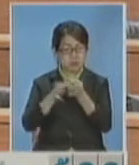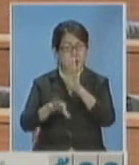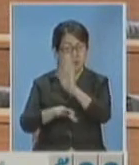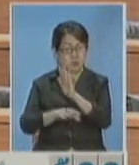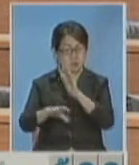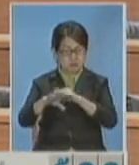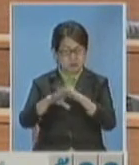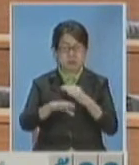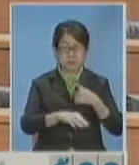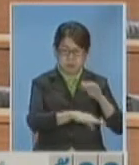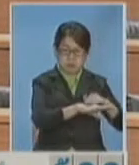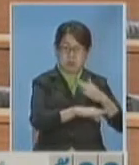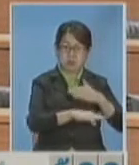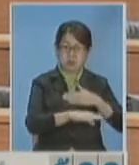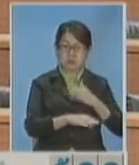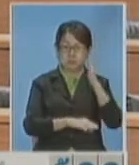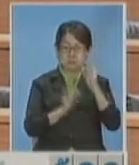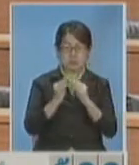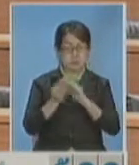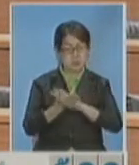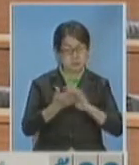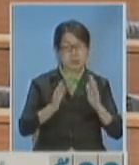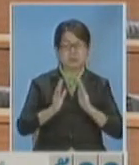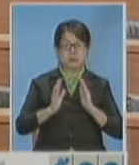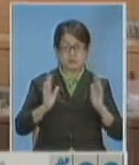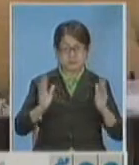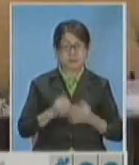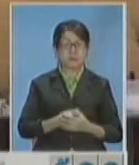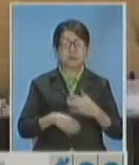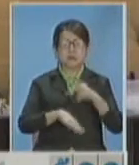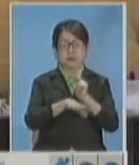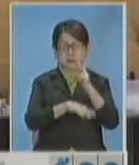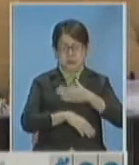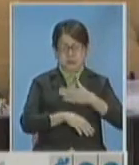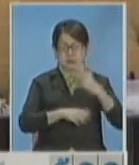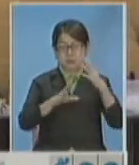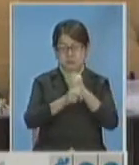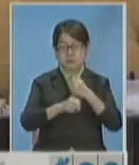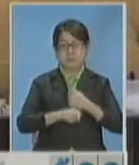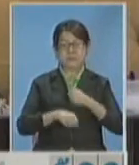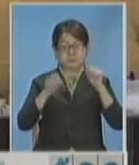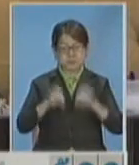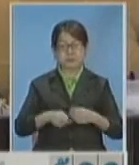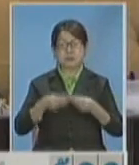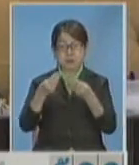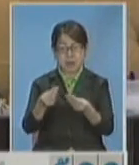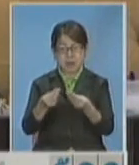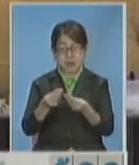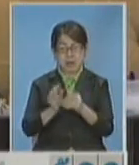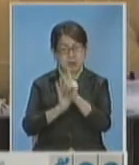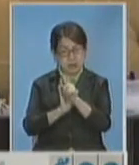ท่านด้วยเพื่อให้ทุกอย่างนั้นเรียบร้อยครับกราบขอบพระคุณครับ สรุปอย่างนี้ครับผมอนุญาตให้ท่านวัชระใช้เว